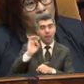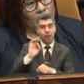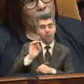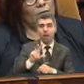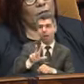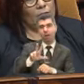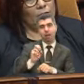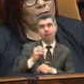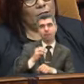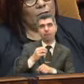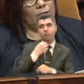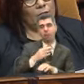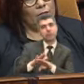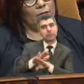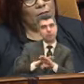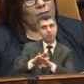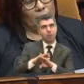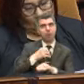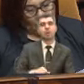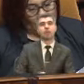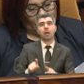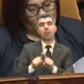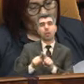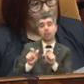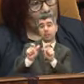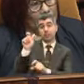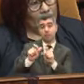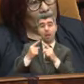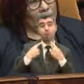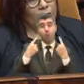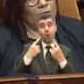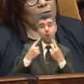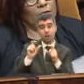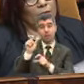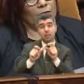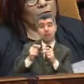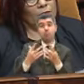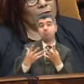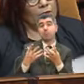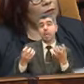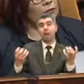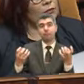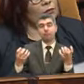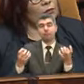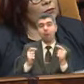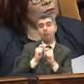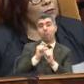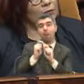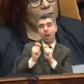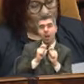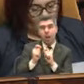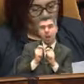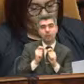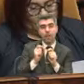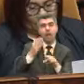علينا، الله يجازيك بخير. هاد الفنانين راه يعدون بالآلاف، وانت كتعرف هادشي، وناقشنا هاد الموضوع جد